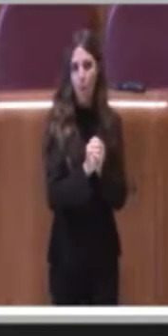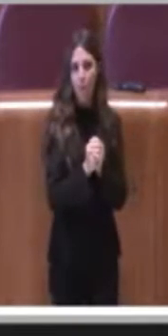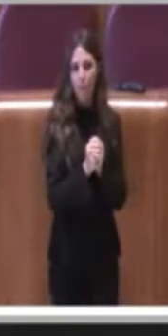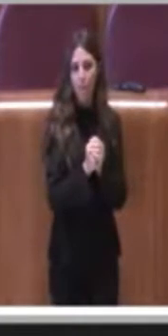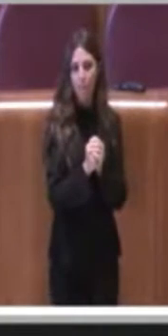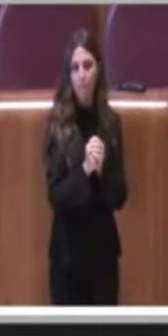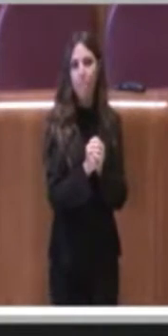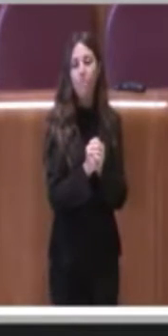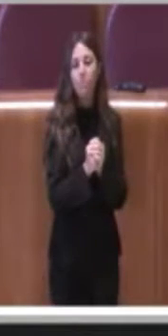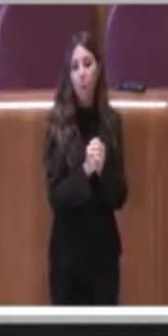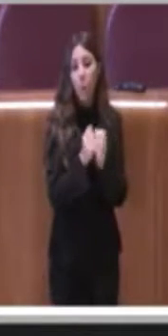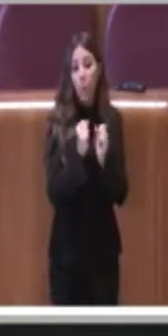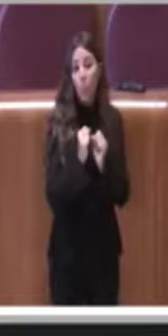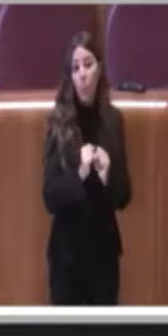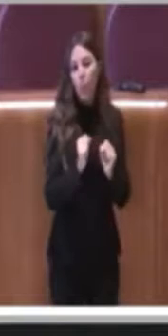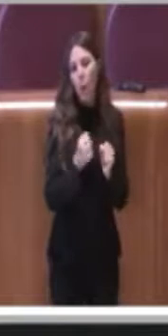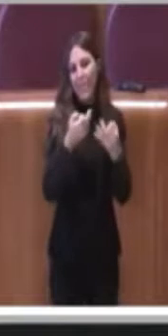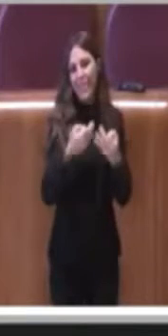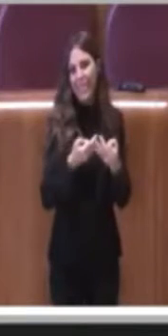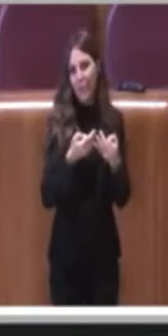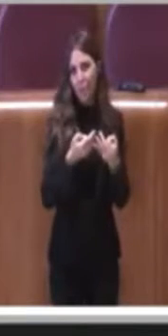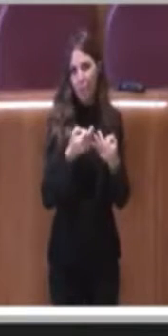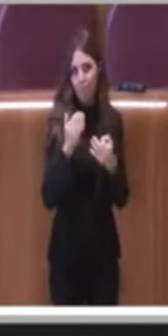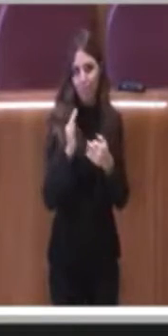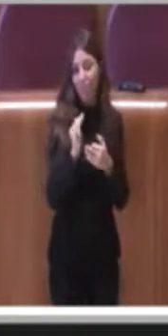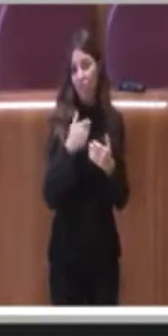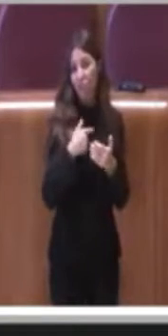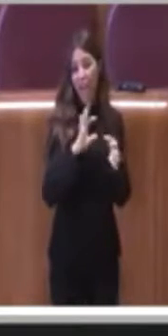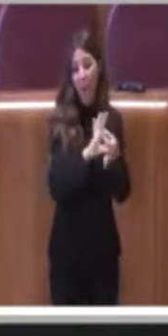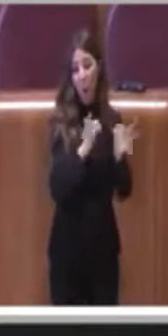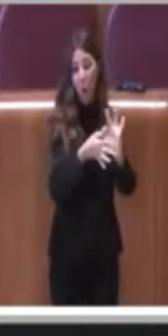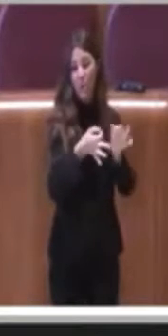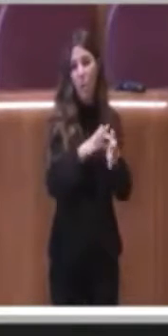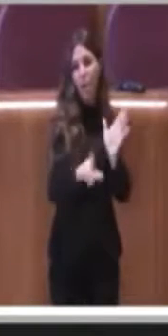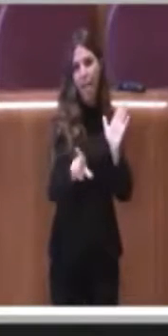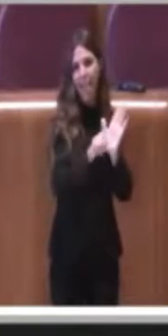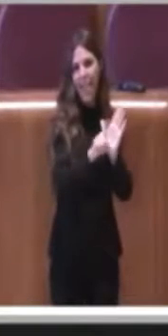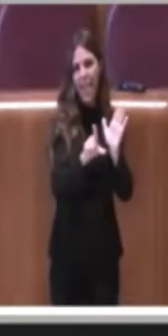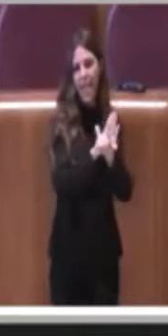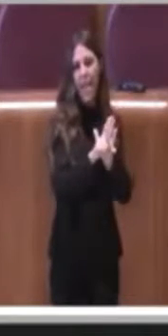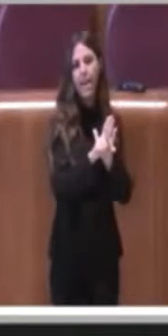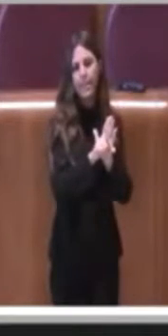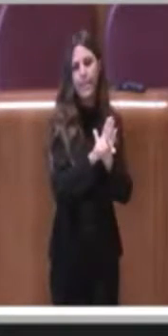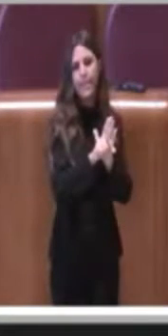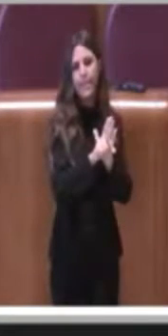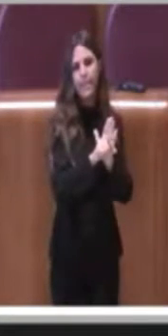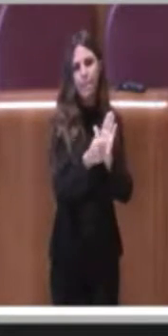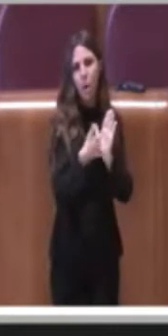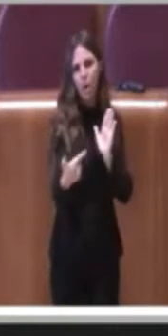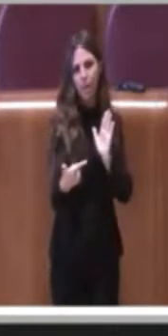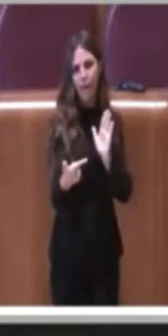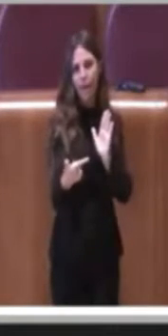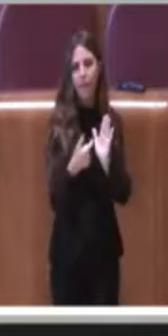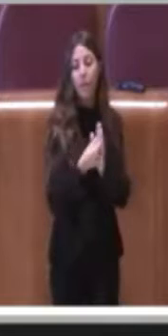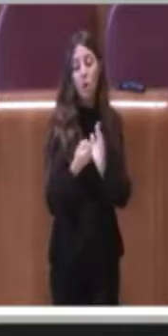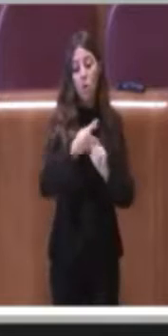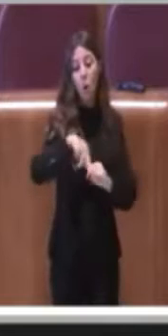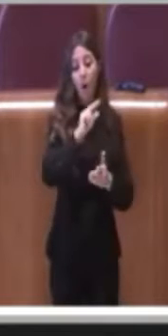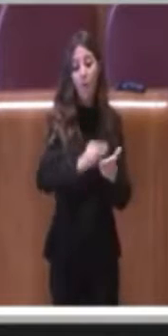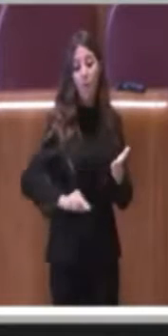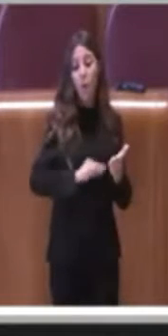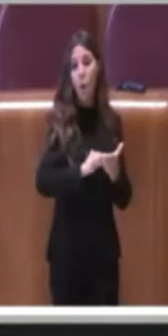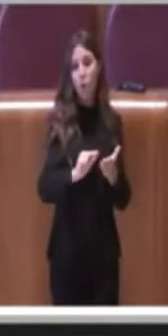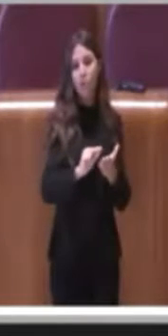Ci potrebbero essere, anzi sicuramente ci sarebbero delle conseguenze legali molto pesanti, per cui votiamo no